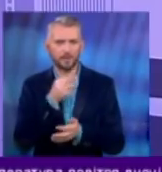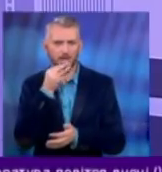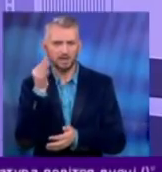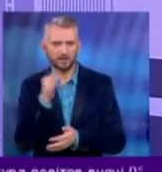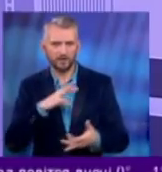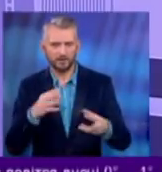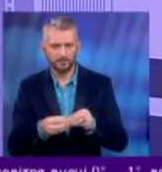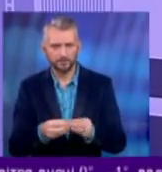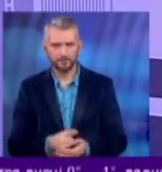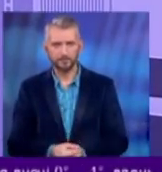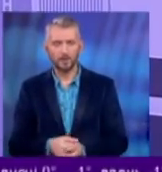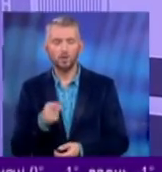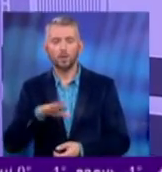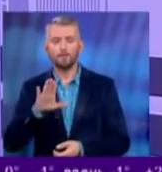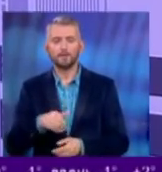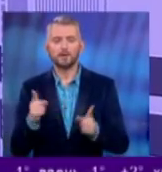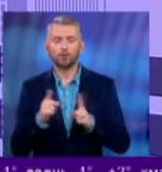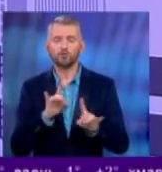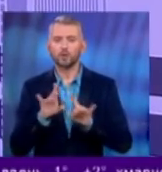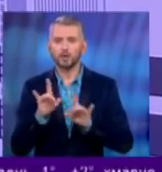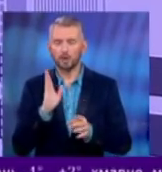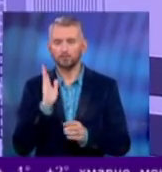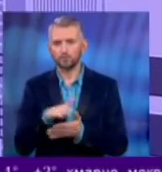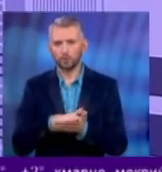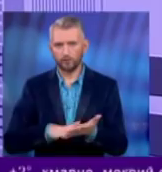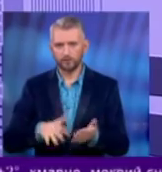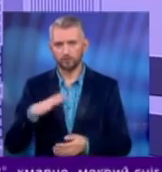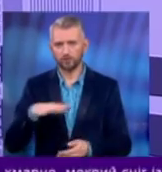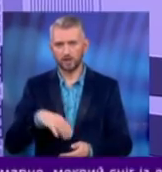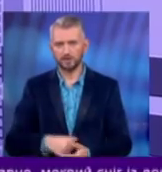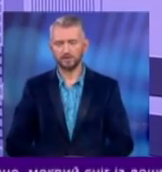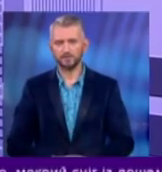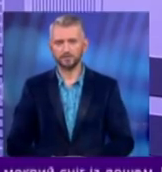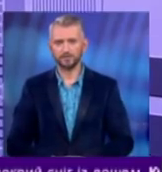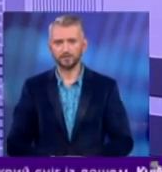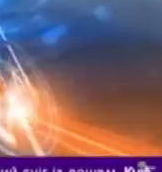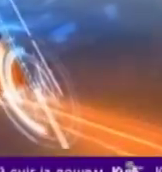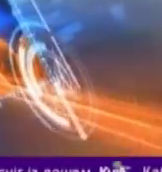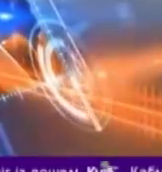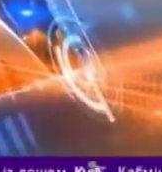Тож, після невеличкої реклами ми продовжимо дочекатися. Буде цікаво.